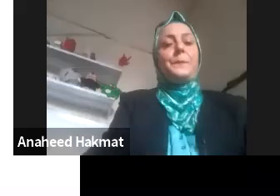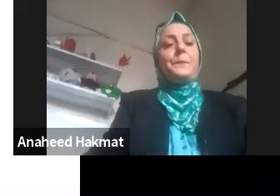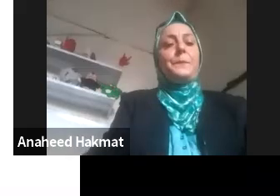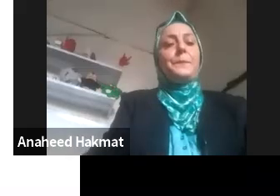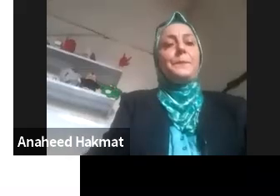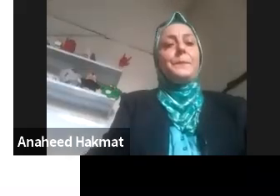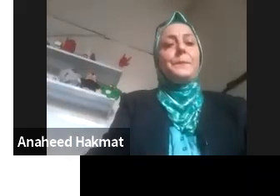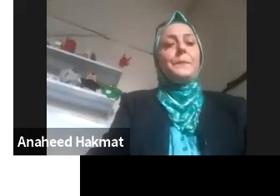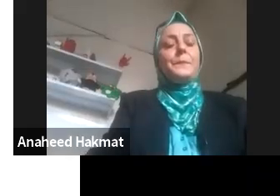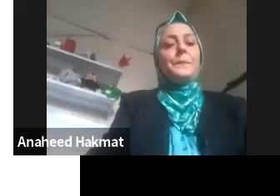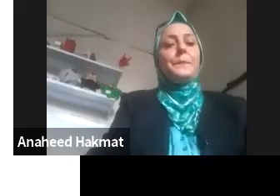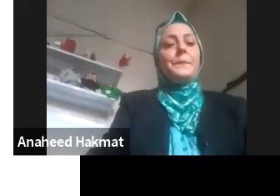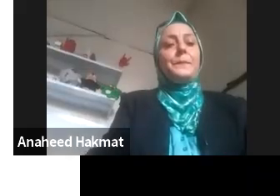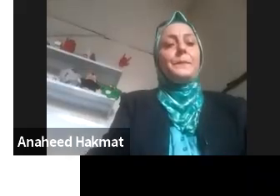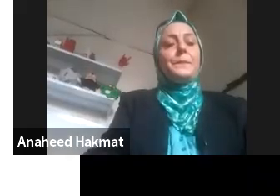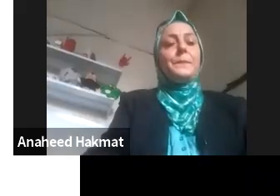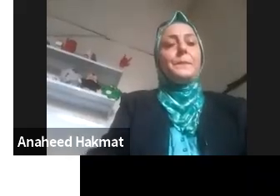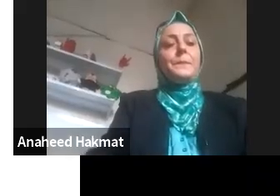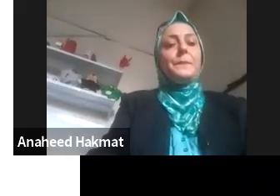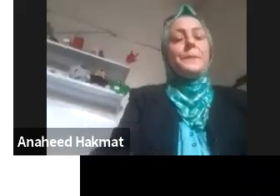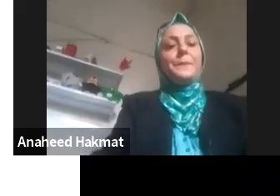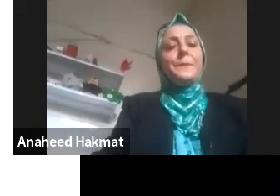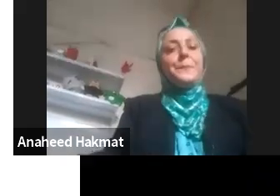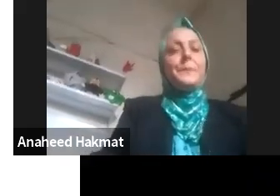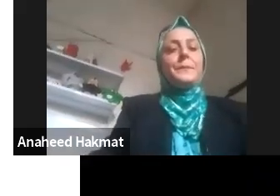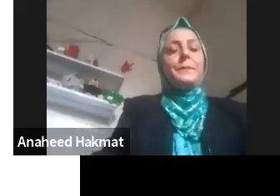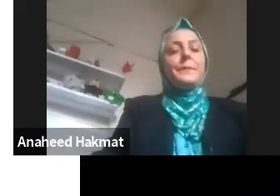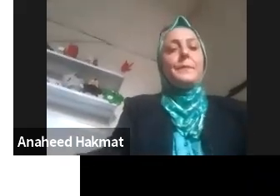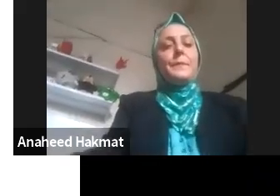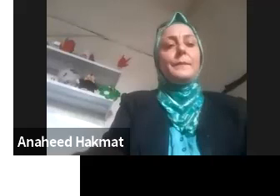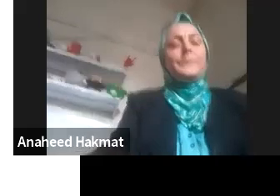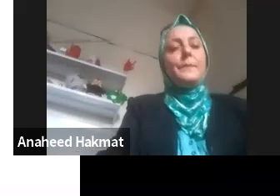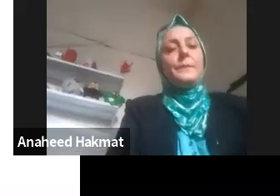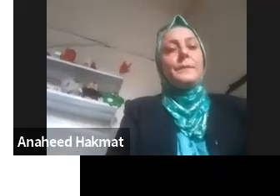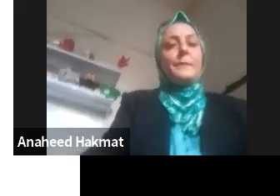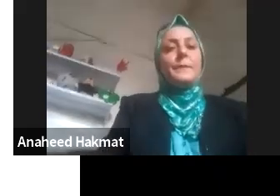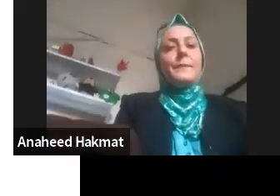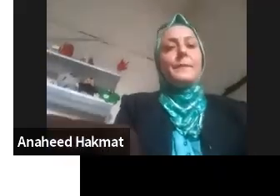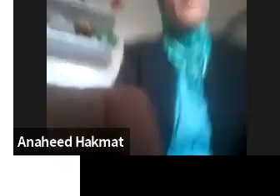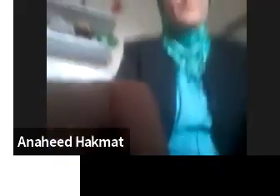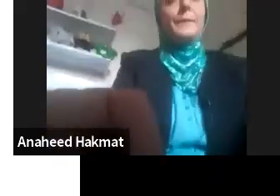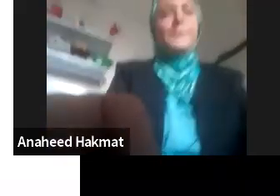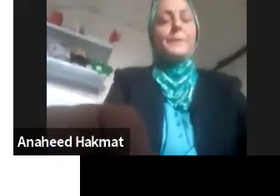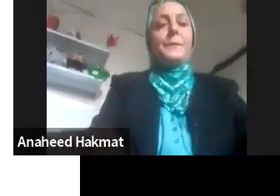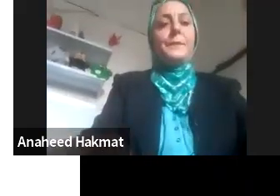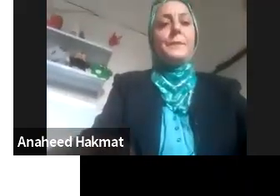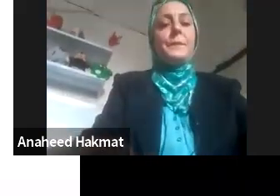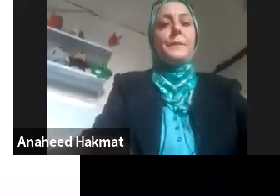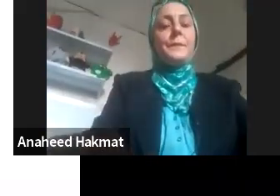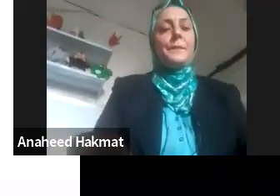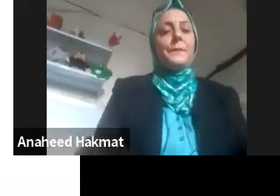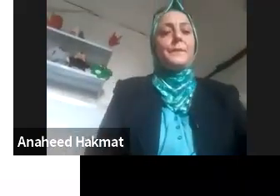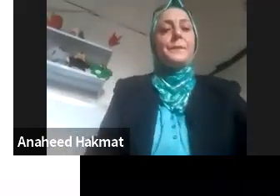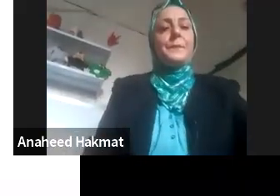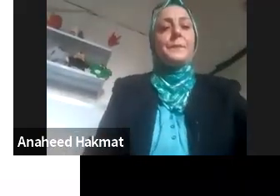القطاع التعليم. قبل إعادة افتتاح المدارس، هذا جزء من الإجراءات، الجزء الأول اللي